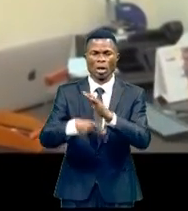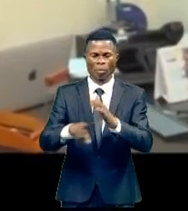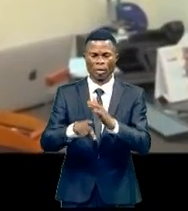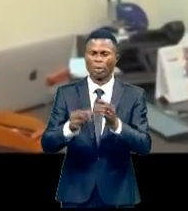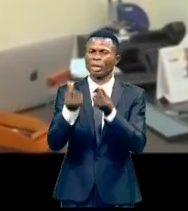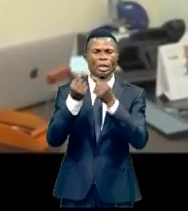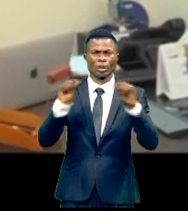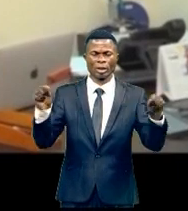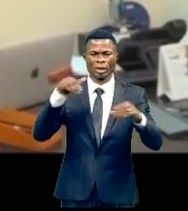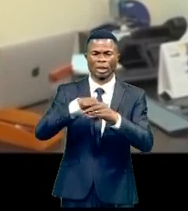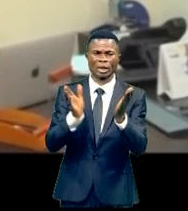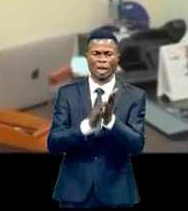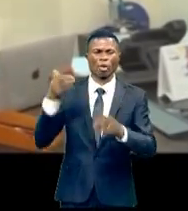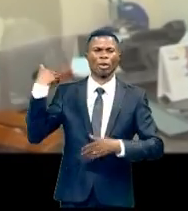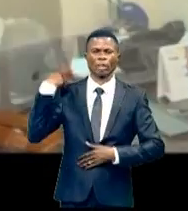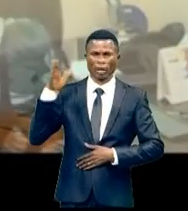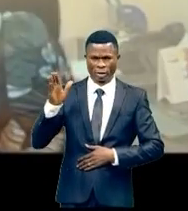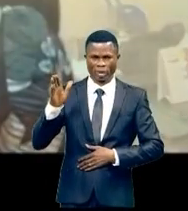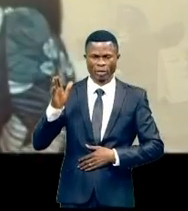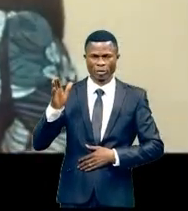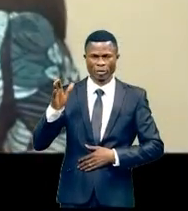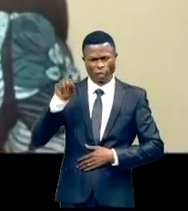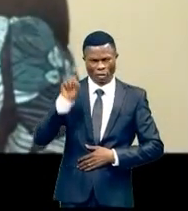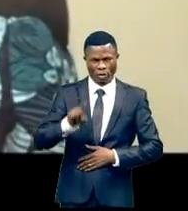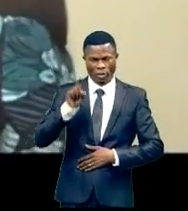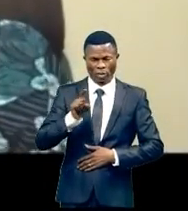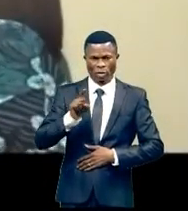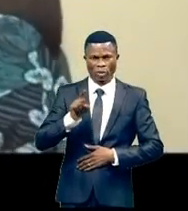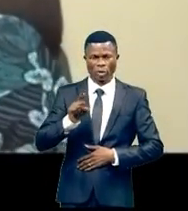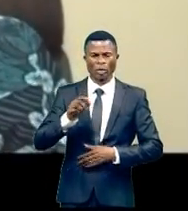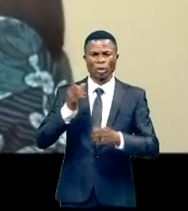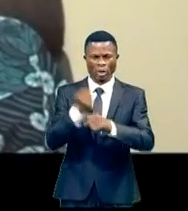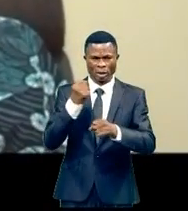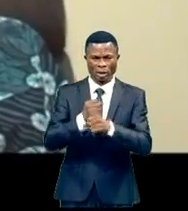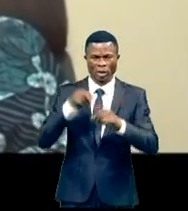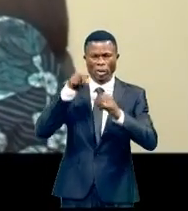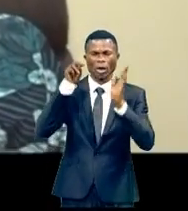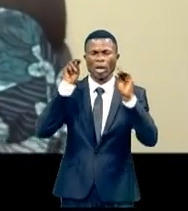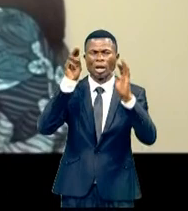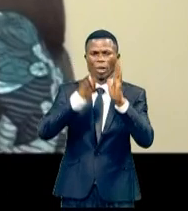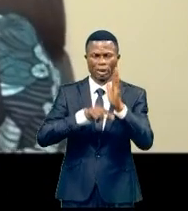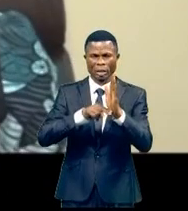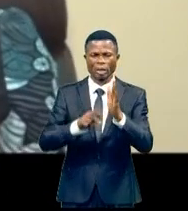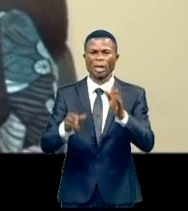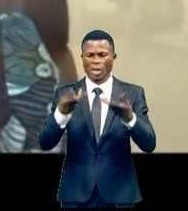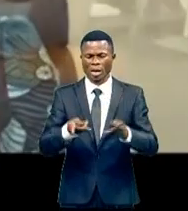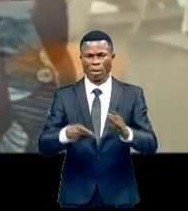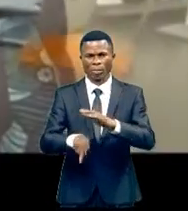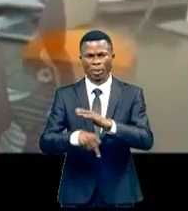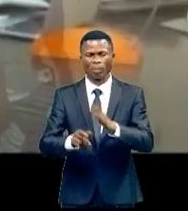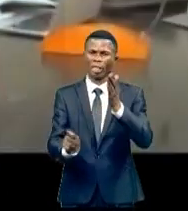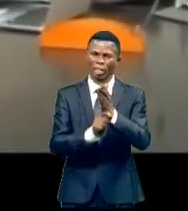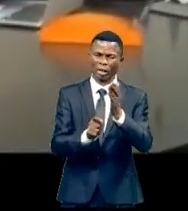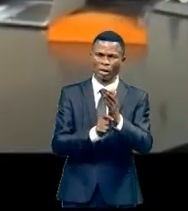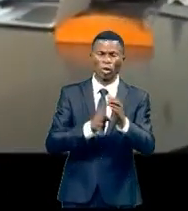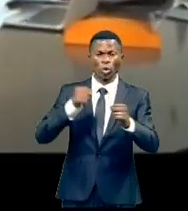primaire dans les écoles publiques, les redressements du sous-secteur de l'enseignement primaire, secondaire et technique à travers les mécanismes